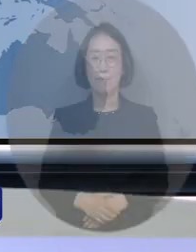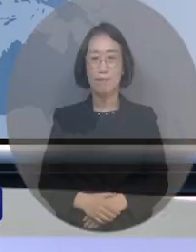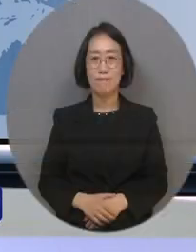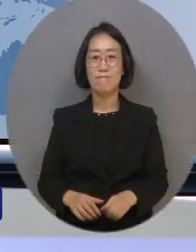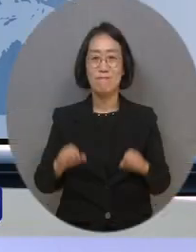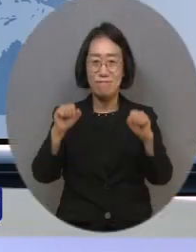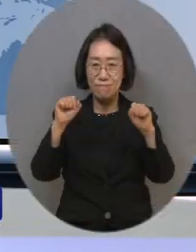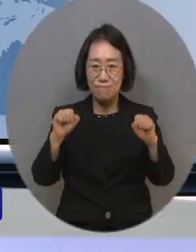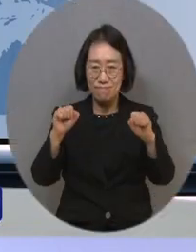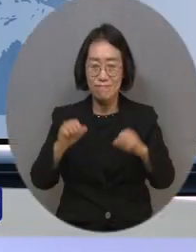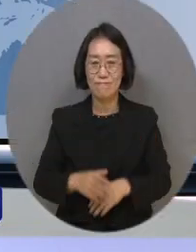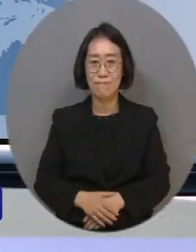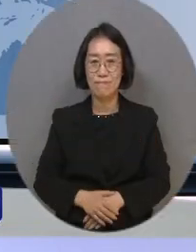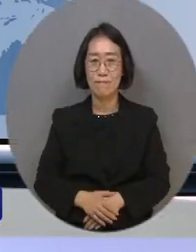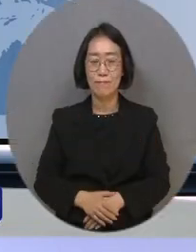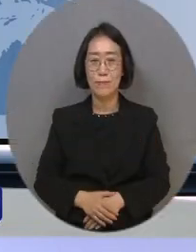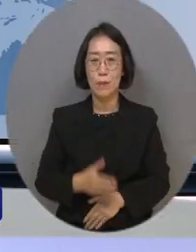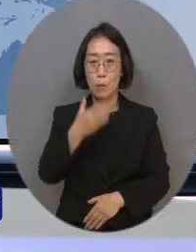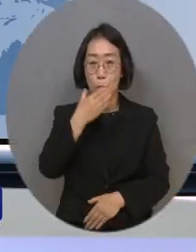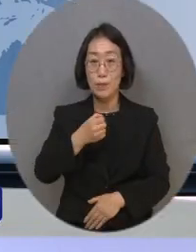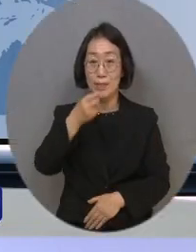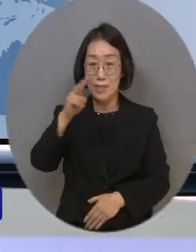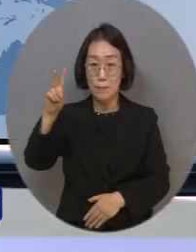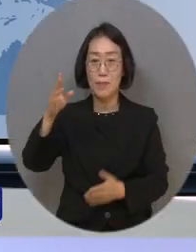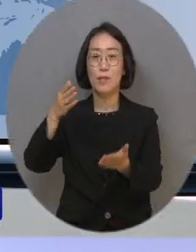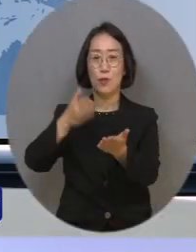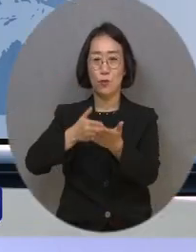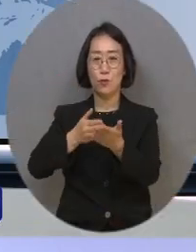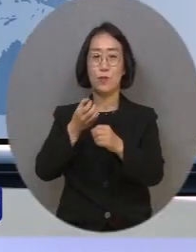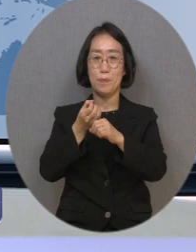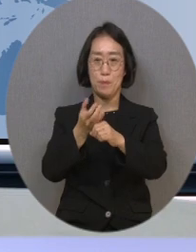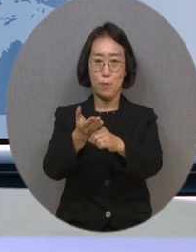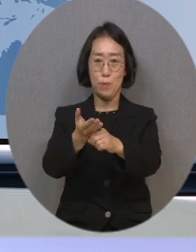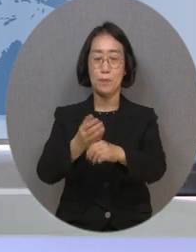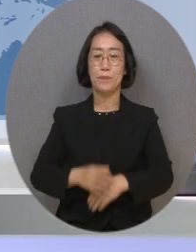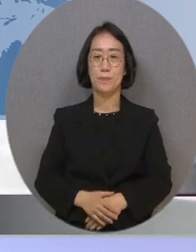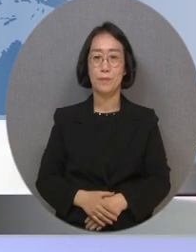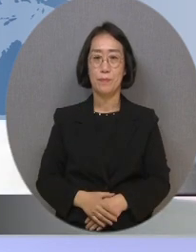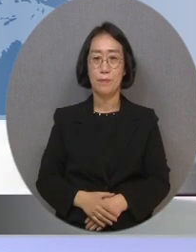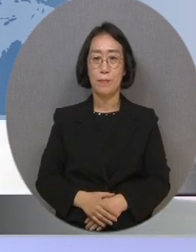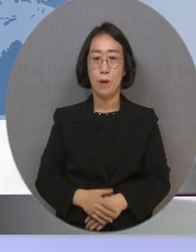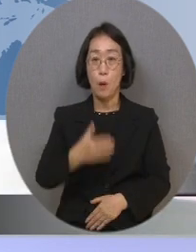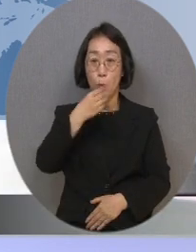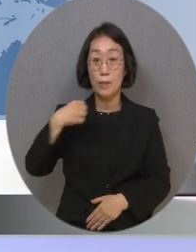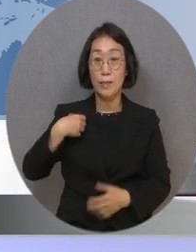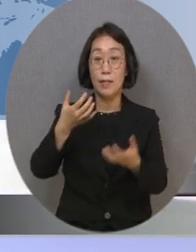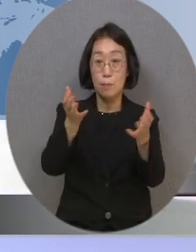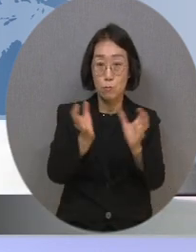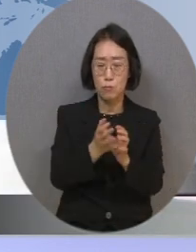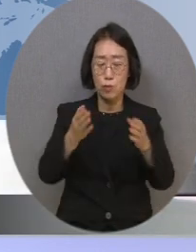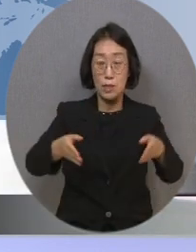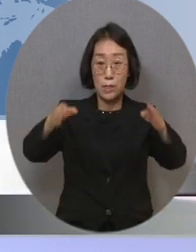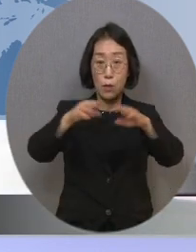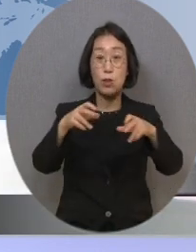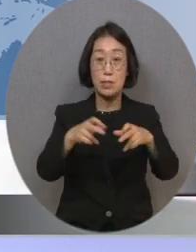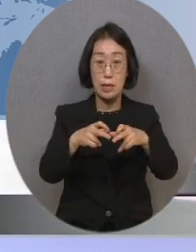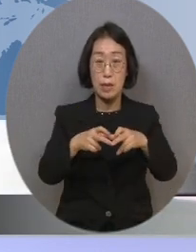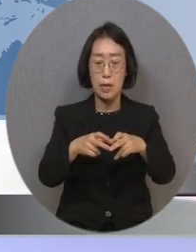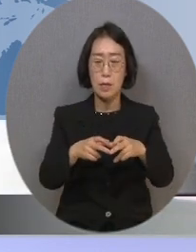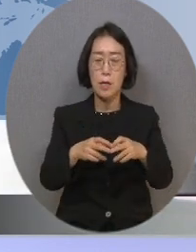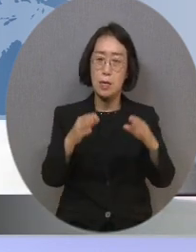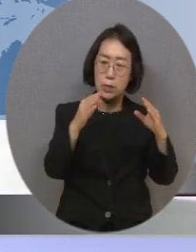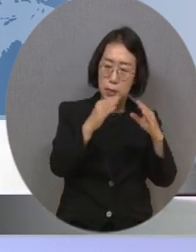시청자 여러분 안녕하십니까 WBC 복지 tv 뉴스 24입니다 보건 복지부는 시설 장애인의 주거